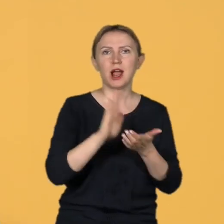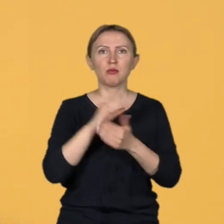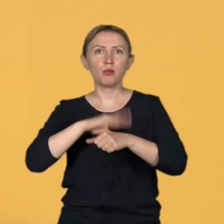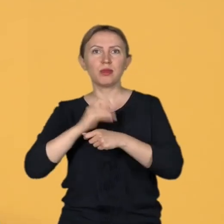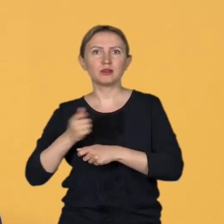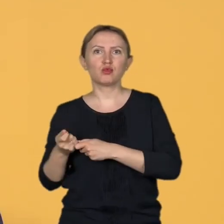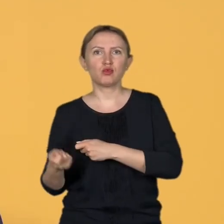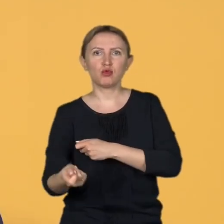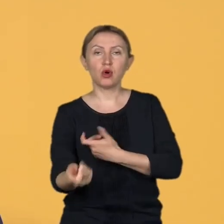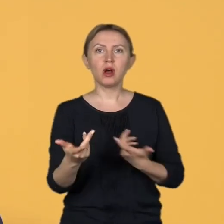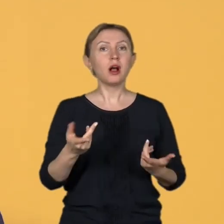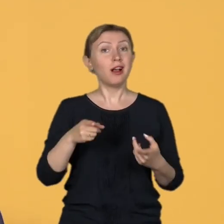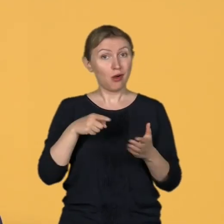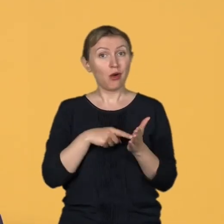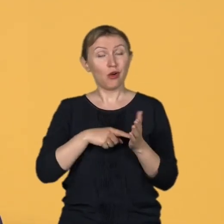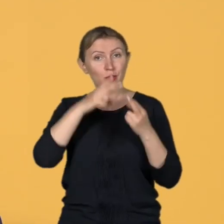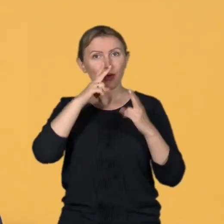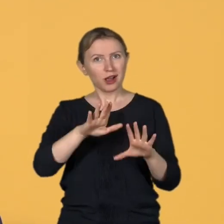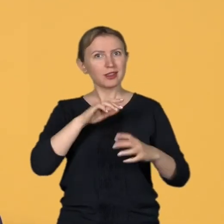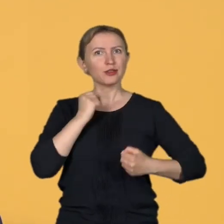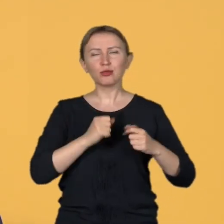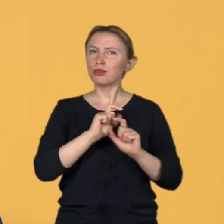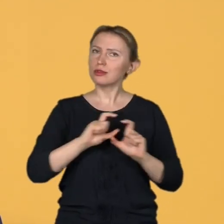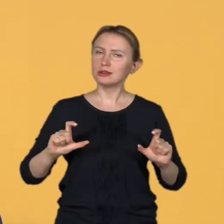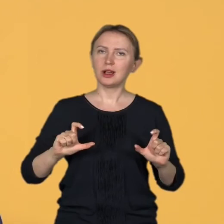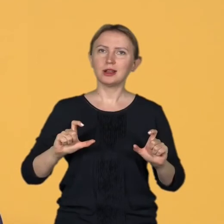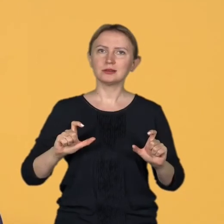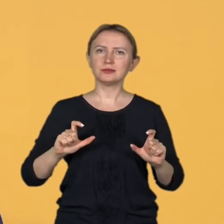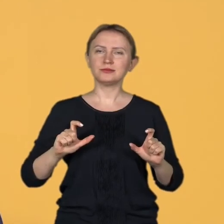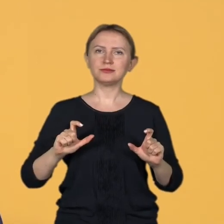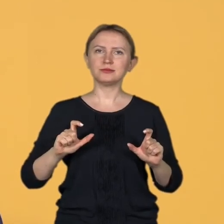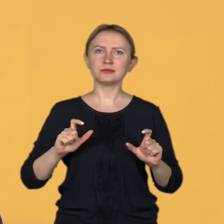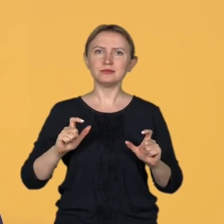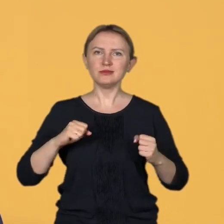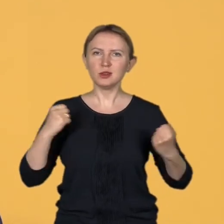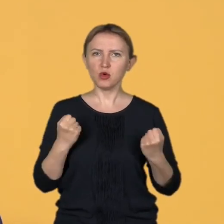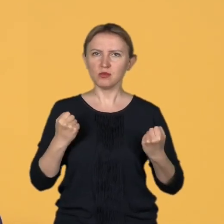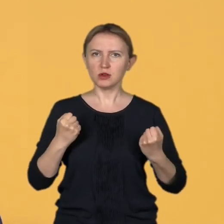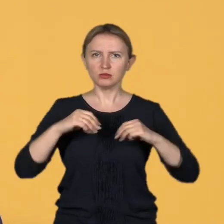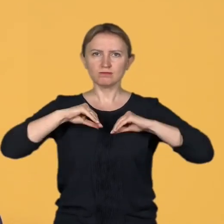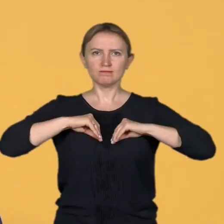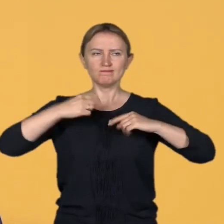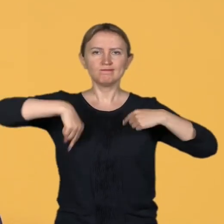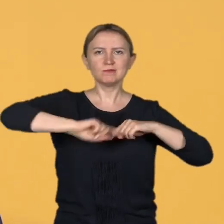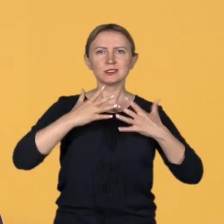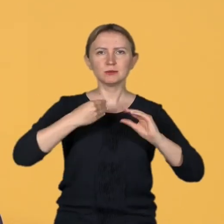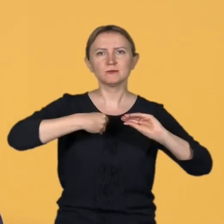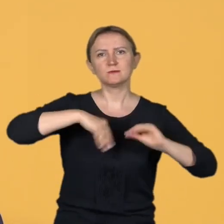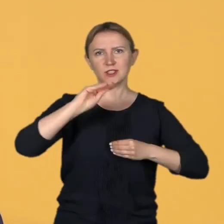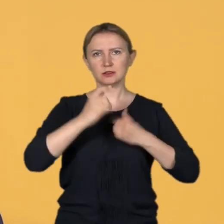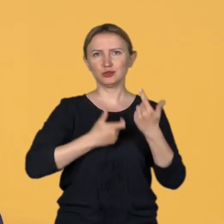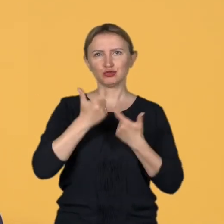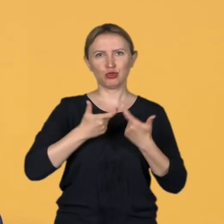wyprowadzaniu psa. To pokazało, że takie trudne czasy mobilizują nas do tego, że chcemy dać więcej z